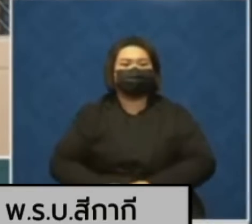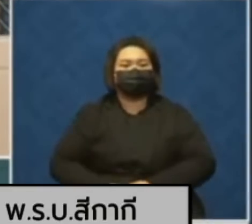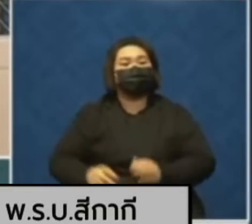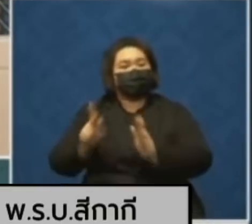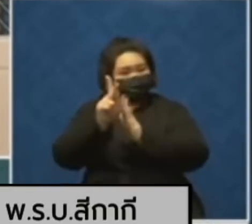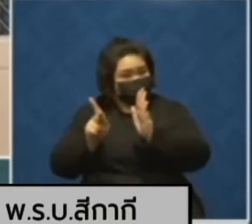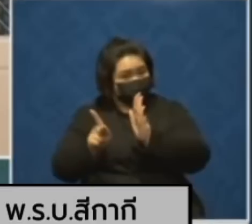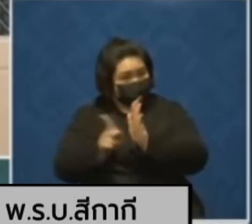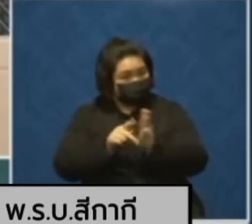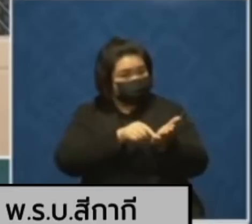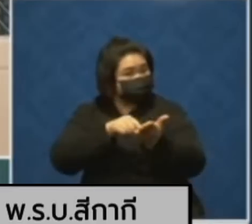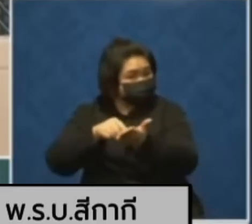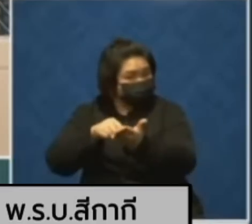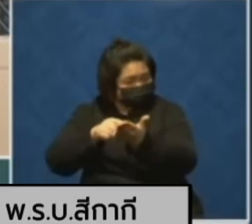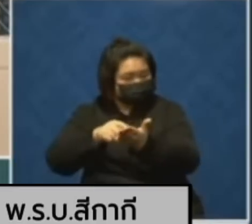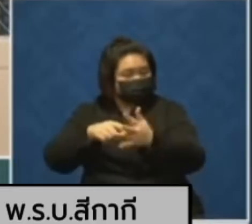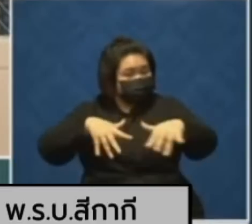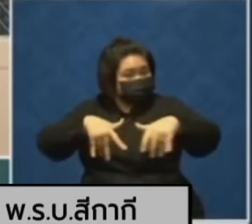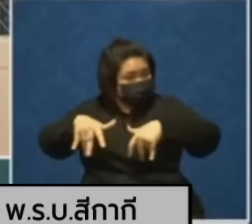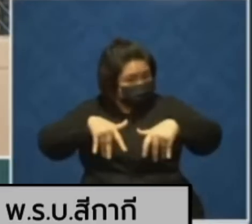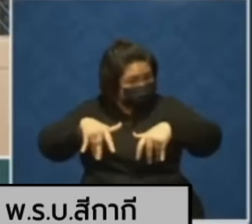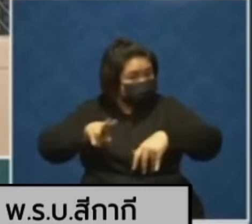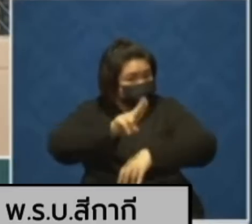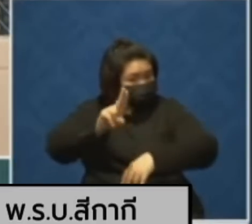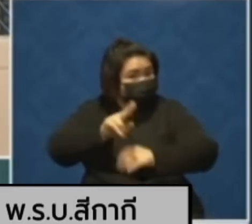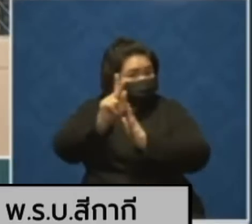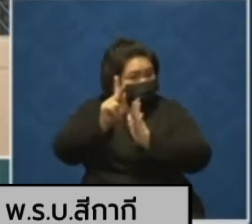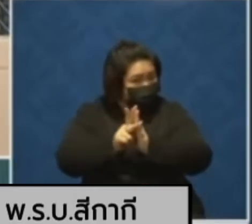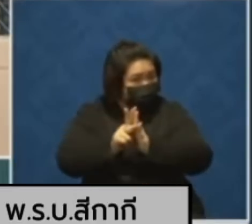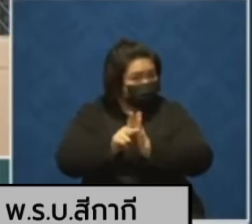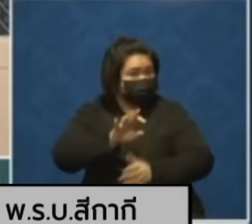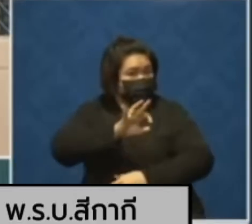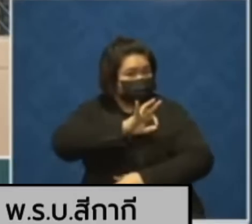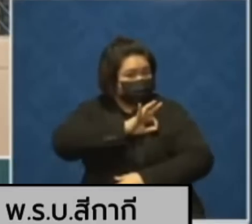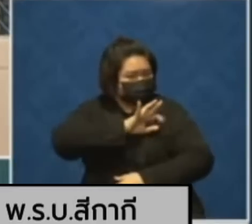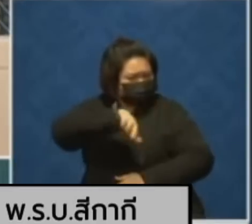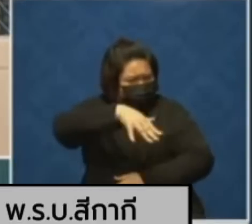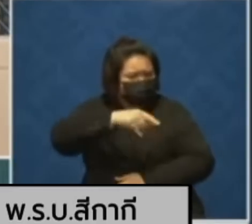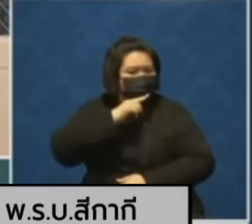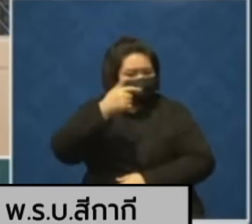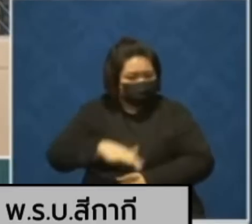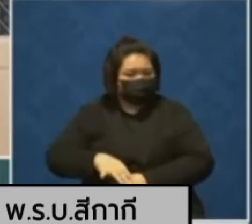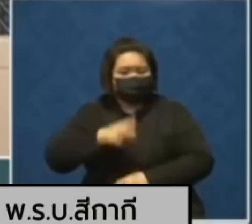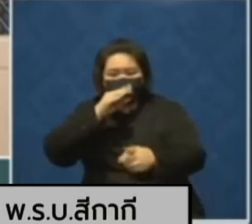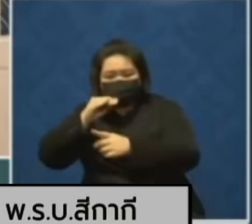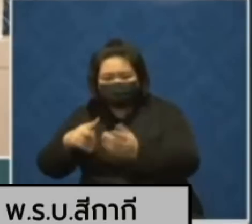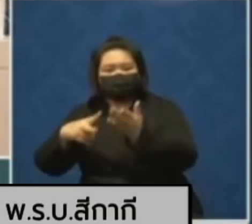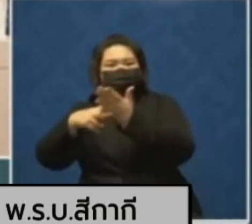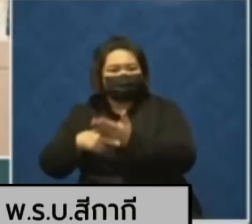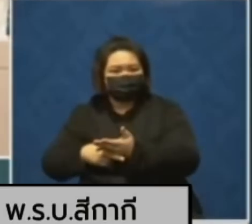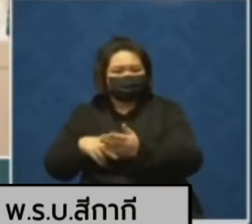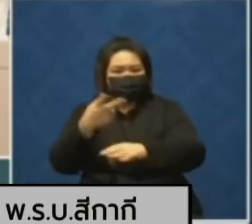กฎหมายออกไมใช้บางครั ให้กประชาชนสมาชิพูดแล้อกวา พอแล้ ประทานเข้ใจแล้ว